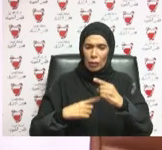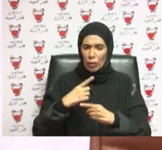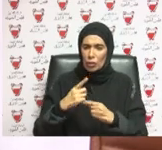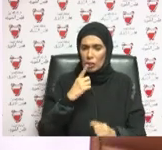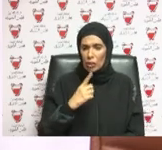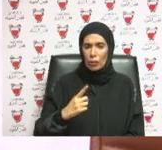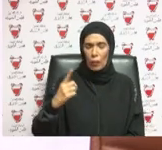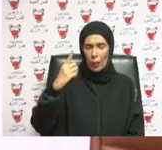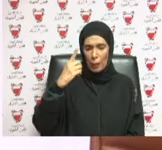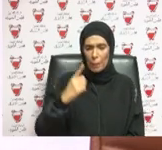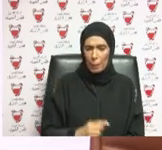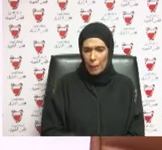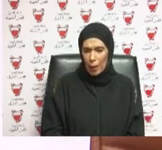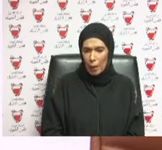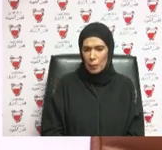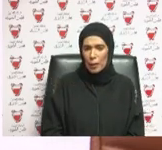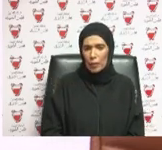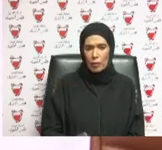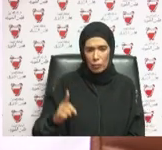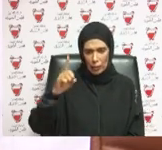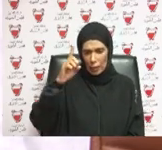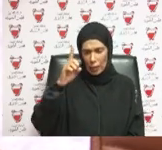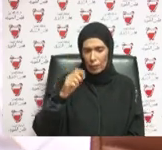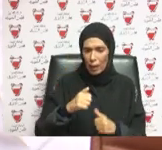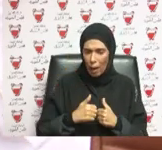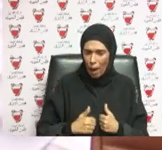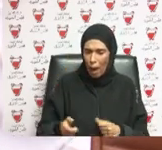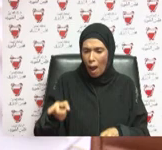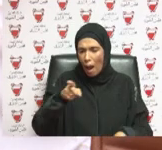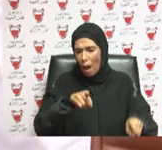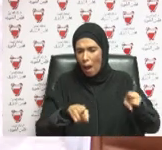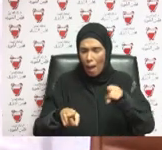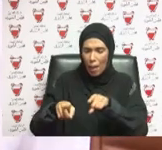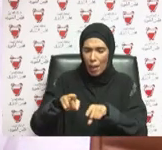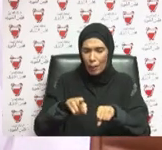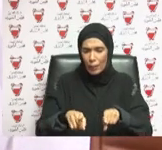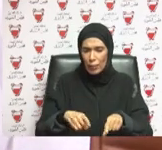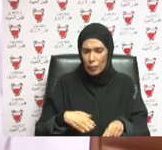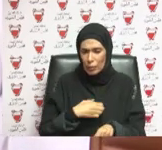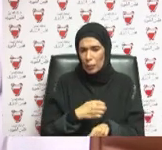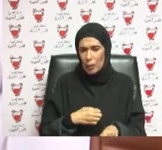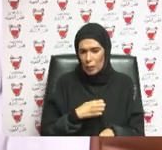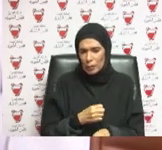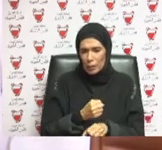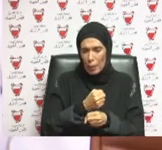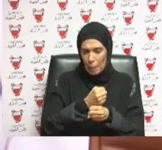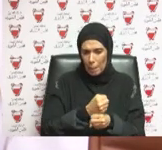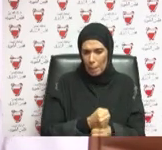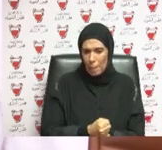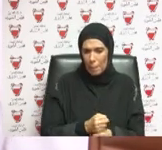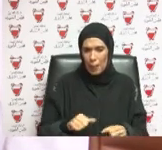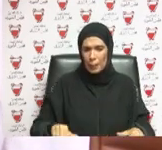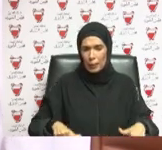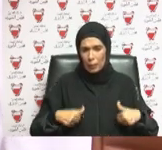الله يكون يلهم رب العالمين أهلا إن شاء الله فيما الإحساس اللي فقيدته كركيزة أساسية في